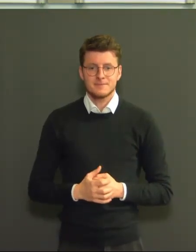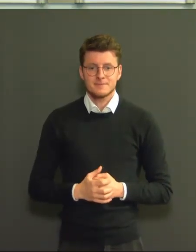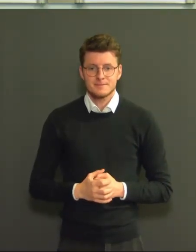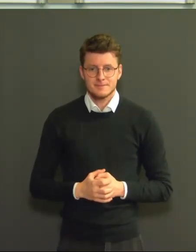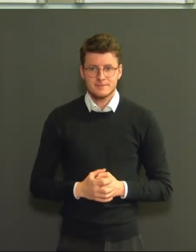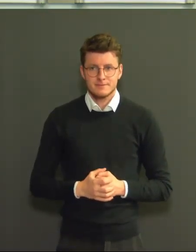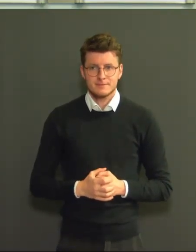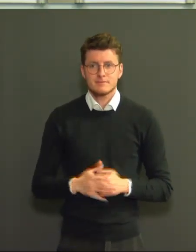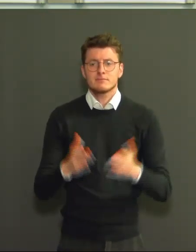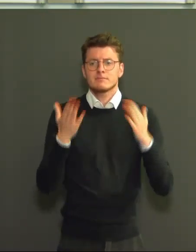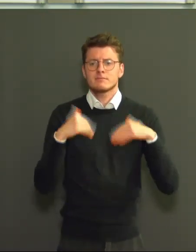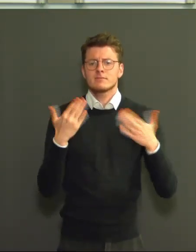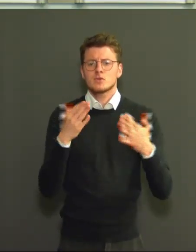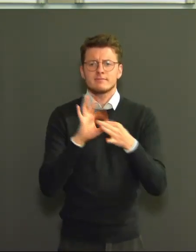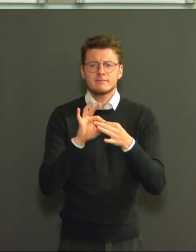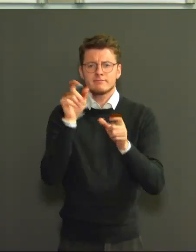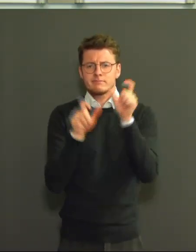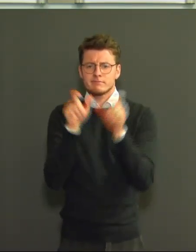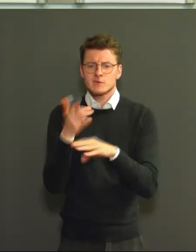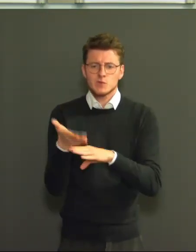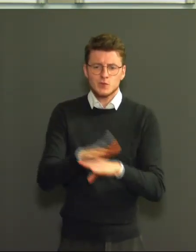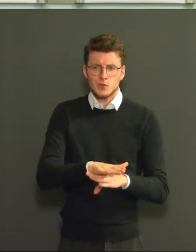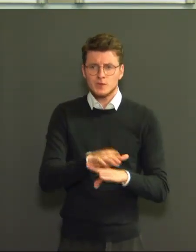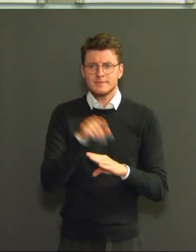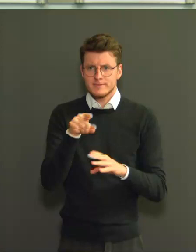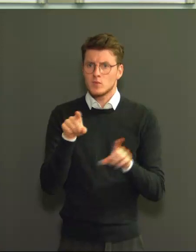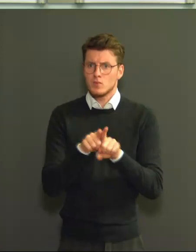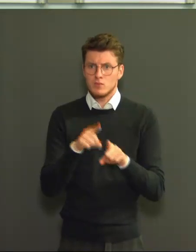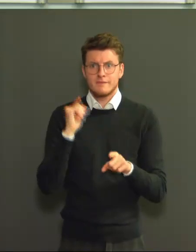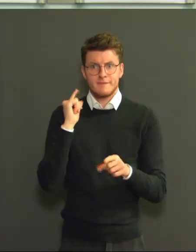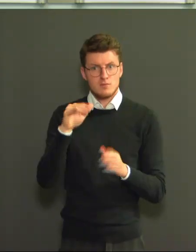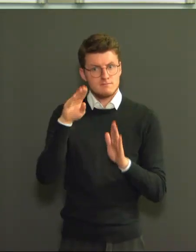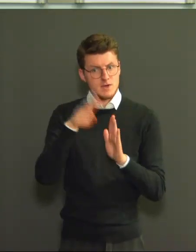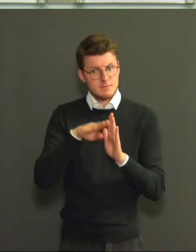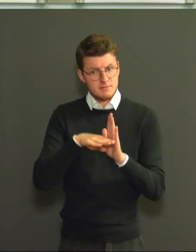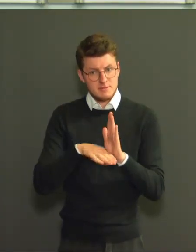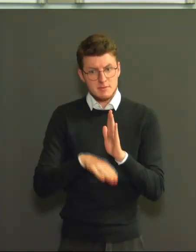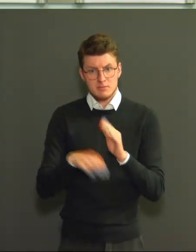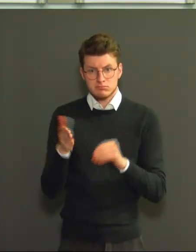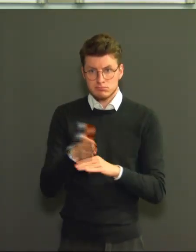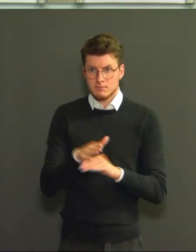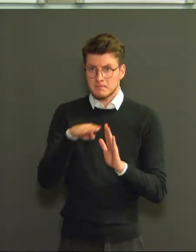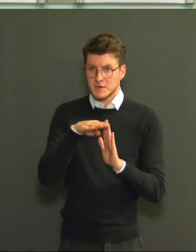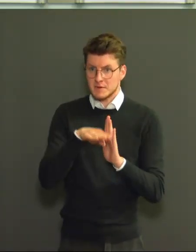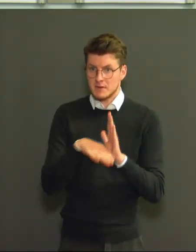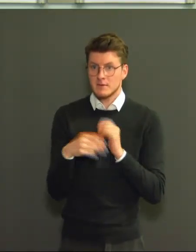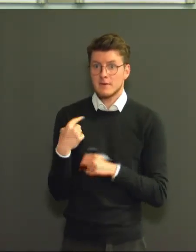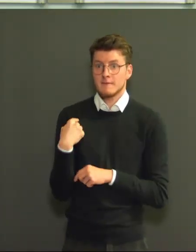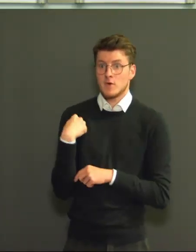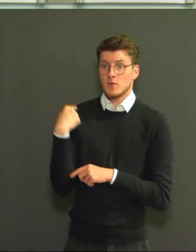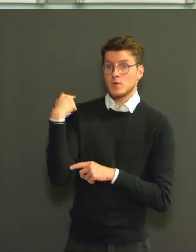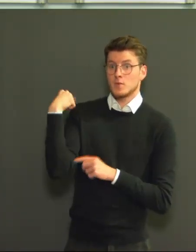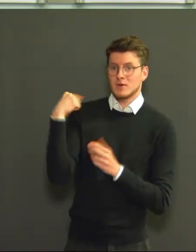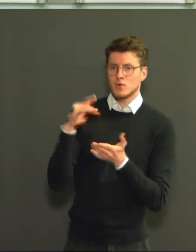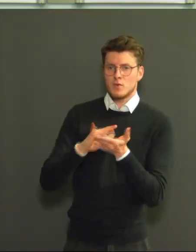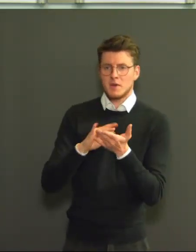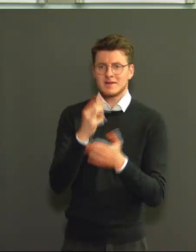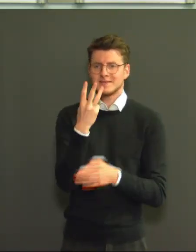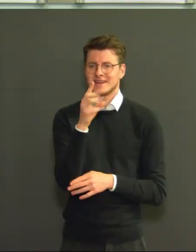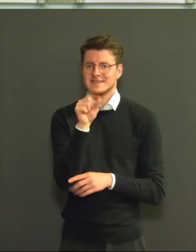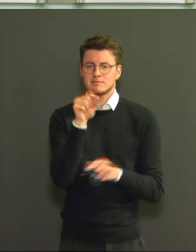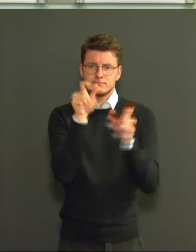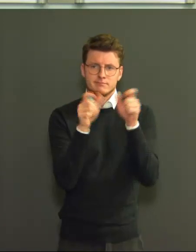De overlijdens tenslotte kennen ook een verdere opvallende daling. Gemiddeld vielen er de afgelopen week 13 overlijdens per